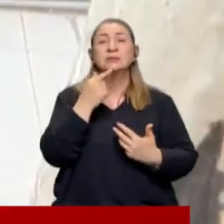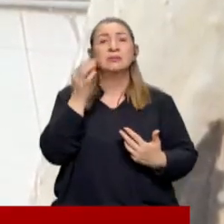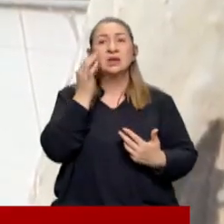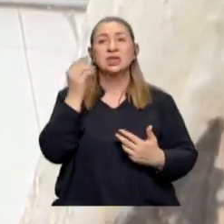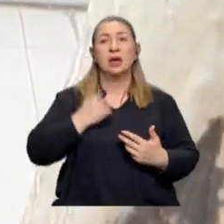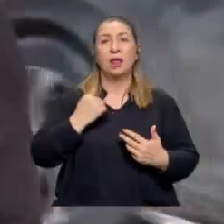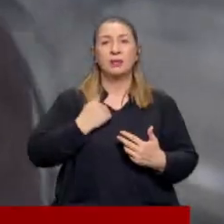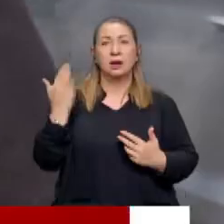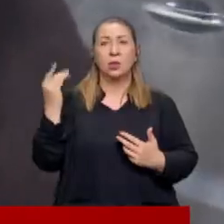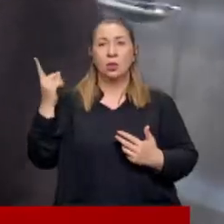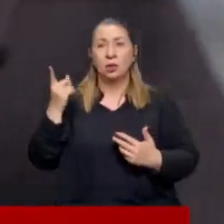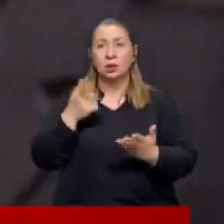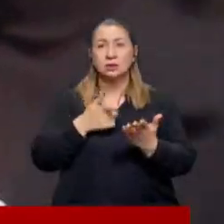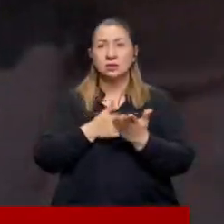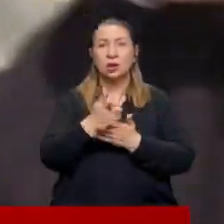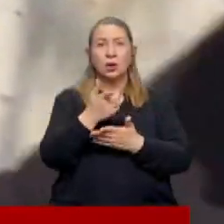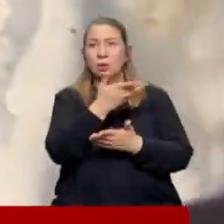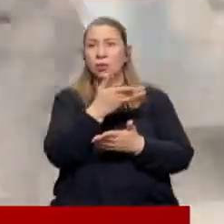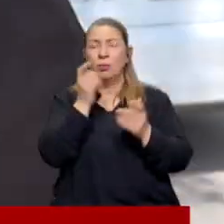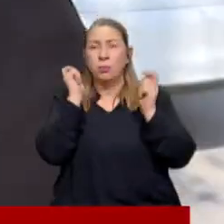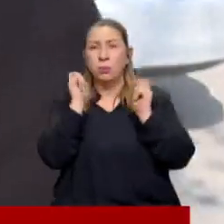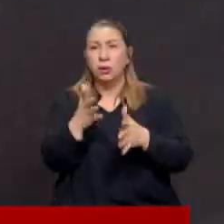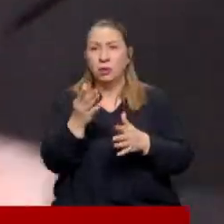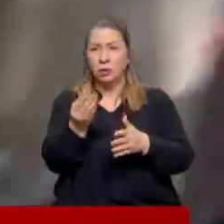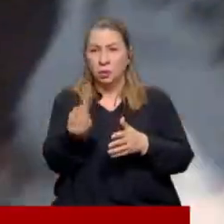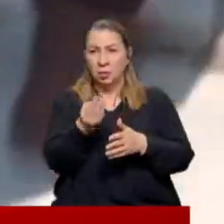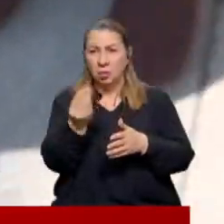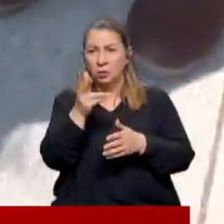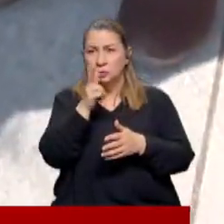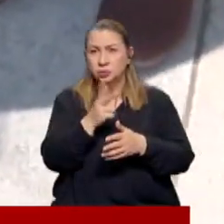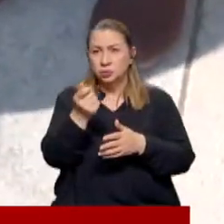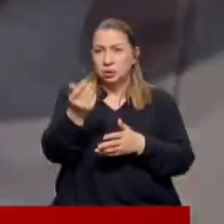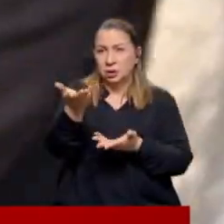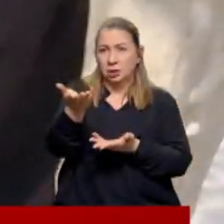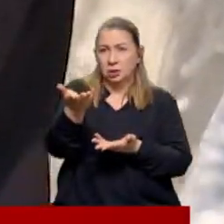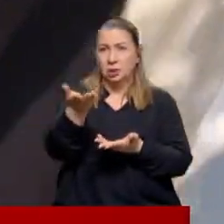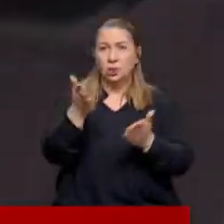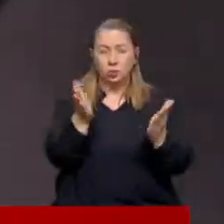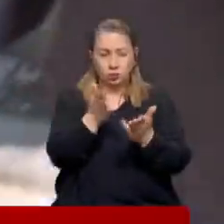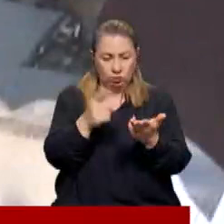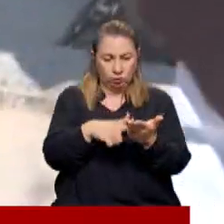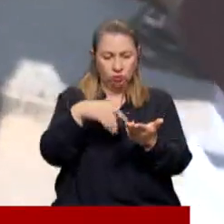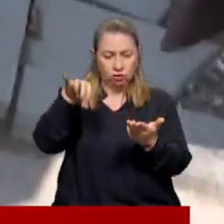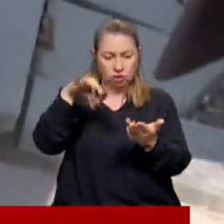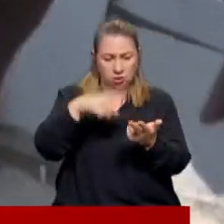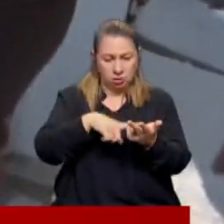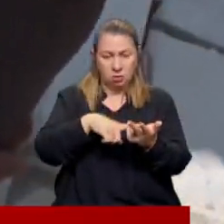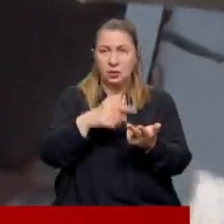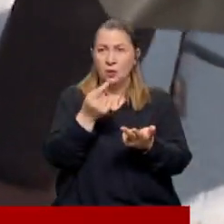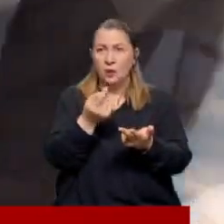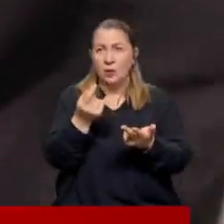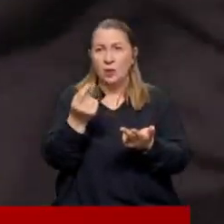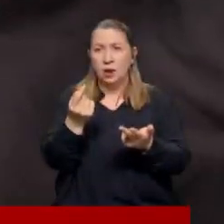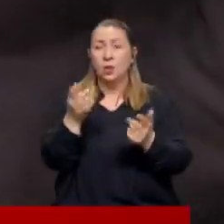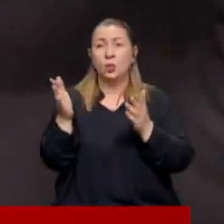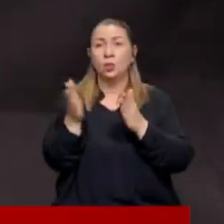mercimeği Kanada'dan geliyor Tarım Kredi acayip bağlanmış şu kadarcık şey 300 lira tuttu onun var çay var yani